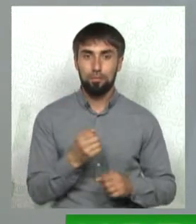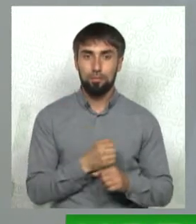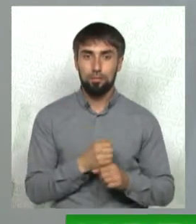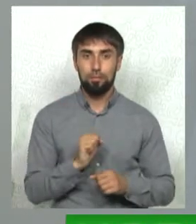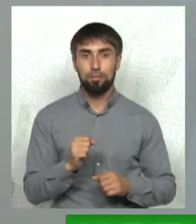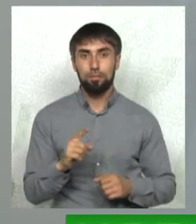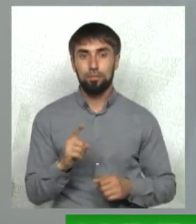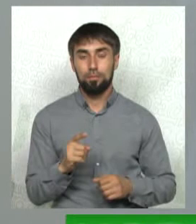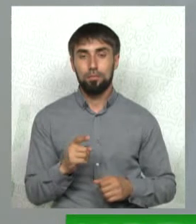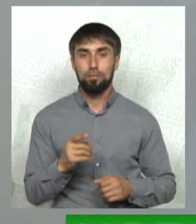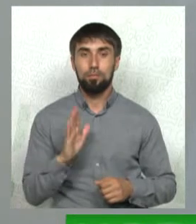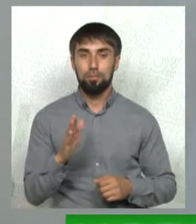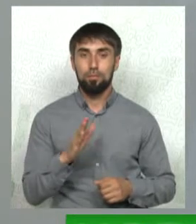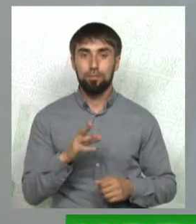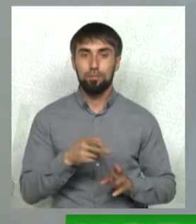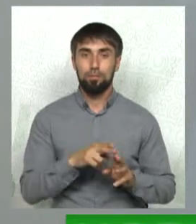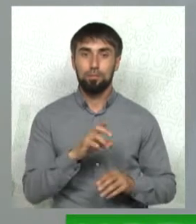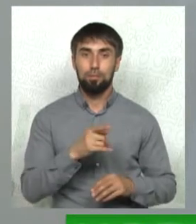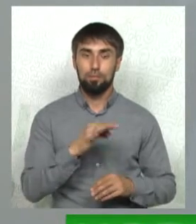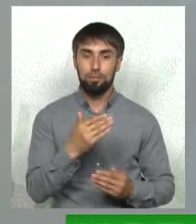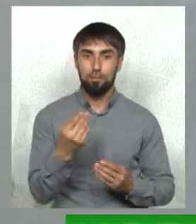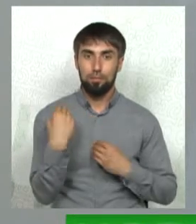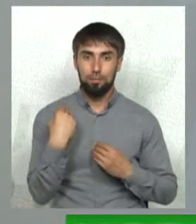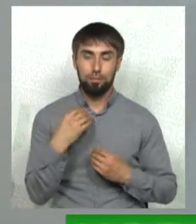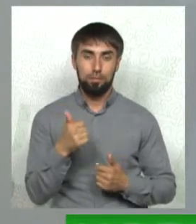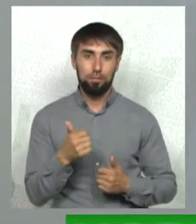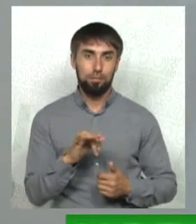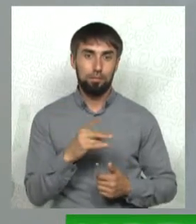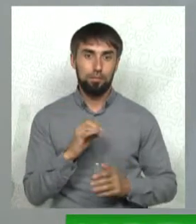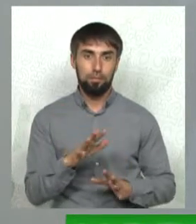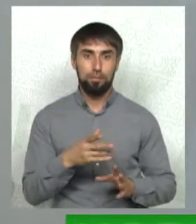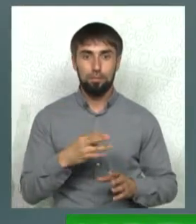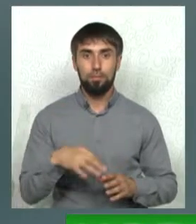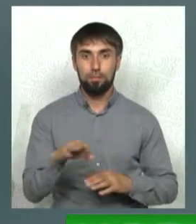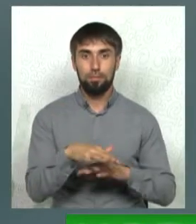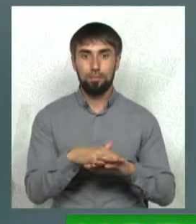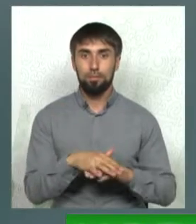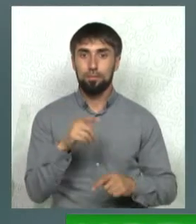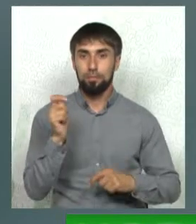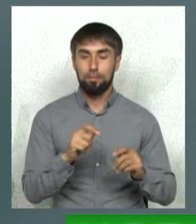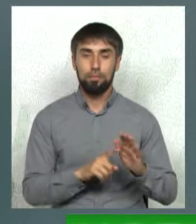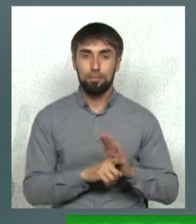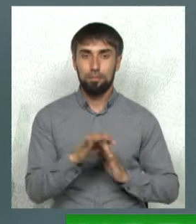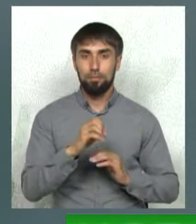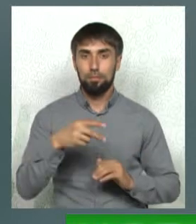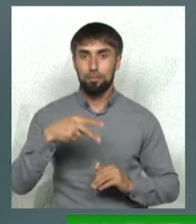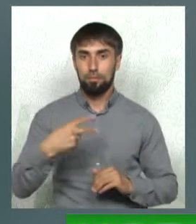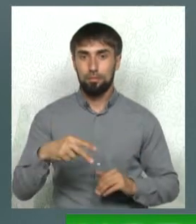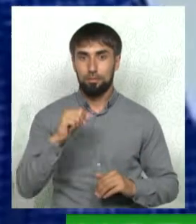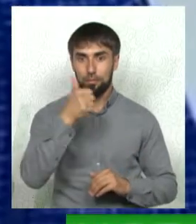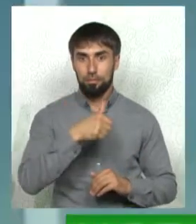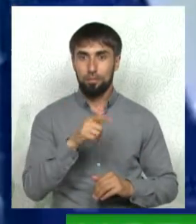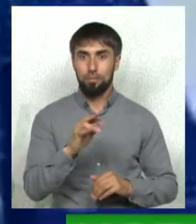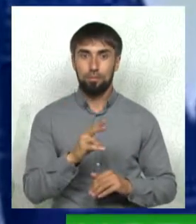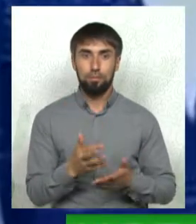делать, что будет являться благом для них, не только для них, но и для всего народа. Фестиваль стартовал еще в 2020-м. Тогда